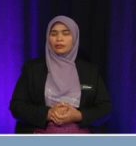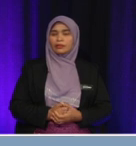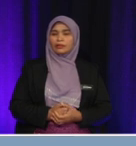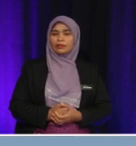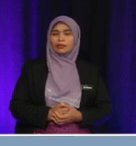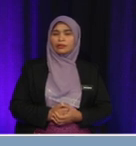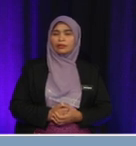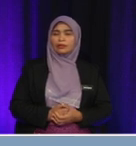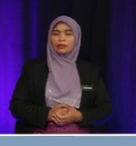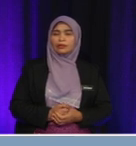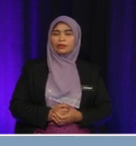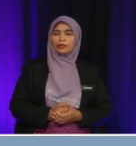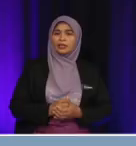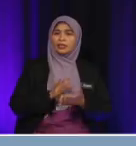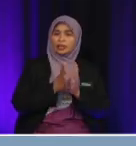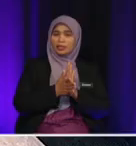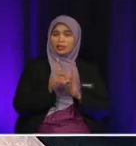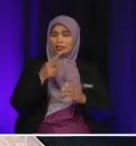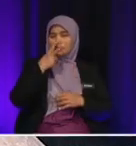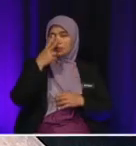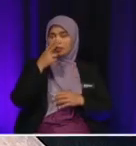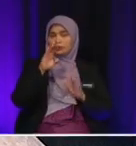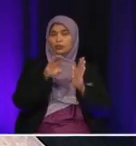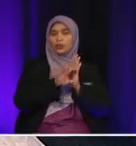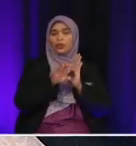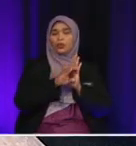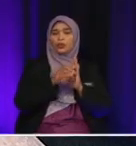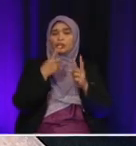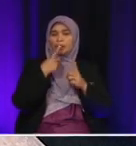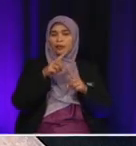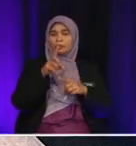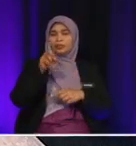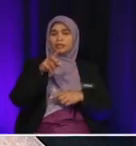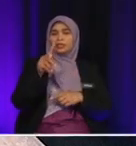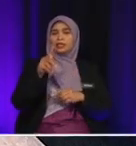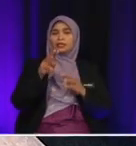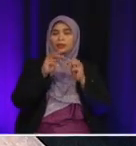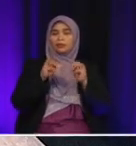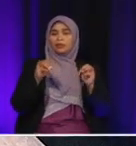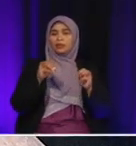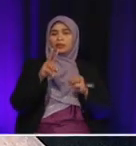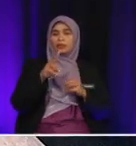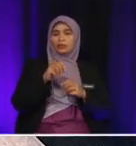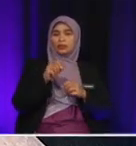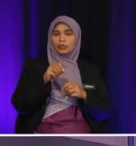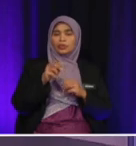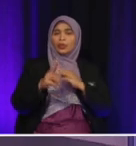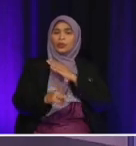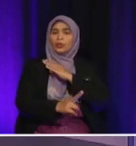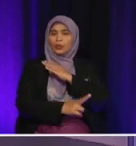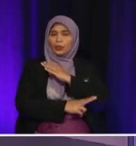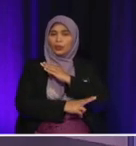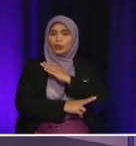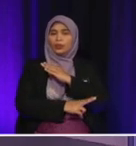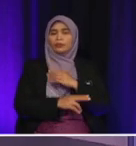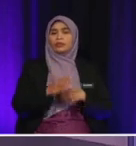innaum jadi kita lihat contoh jawapannya pastikan murid menulis dua kehendak tadi hukum hukum